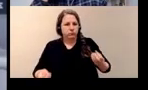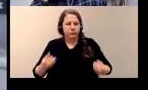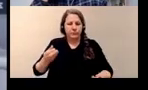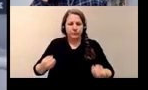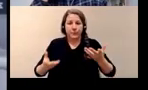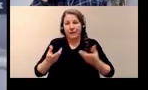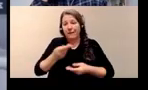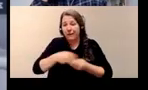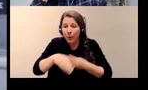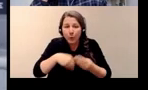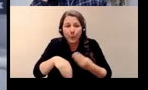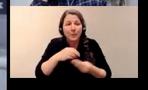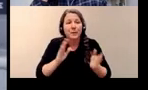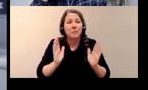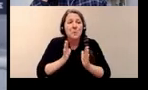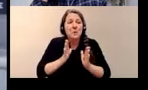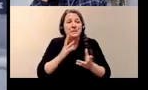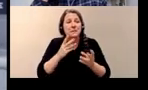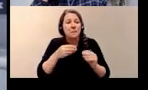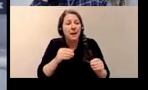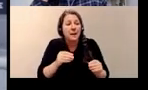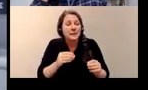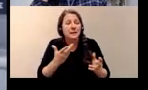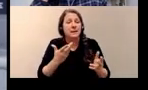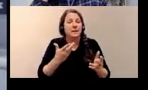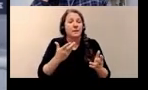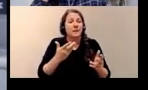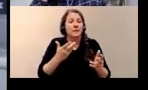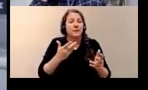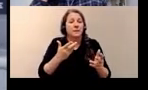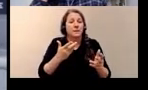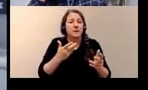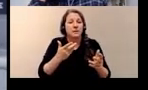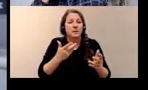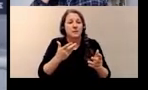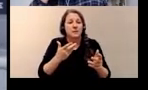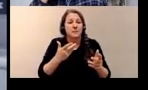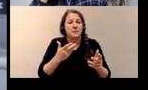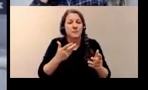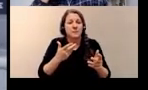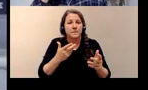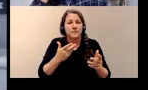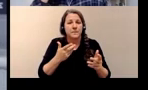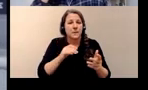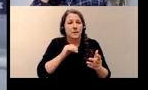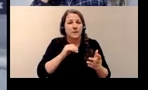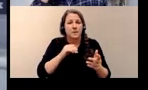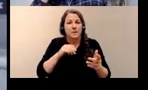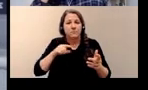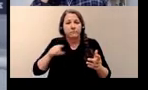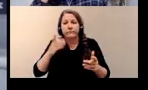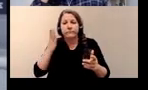hein, de petites boutiques, mais également, hein, dans d'autres sphères moins tournées vers l'économie marchande, des